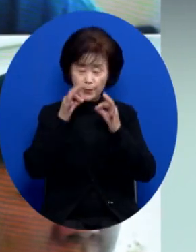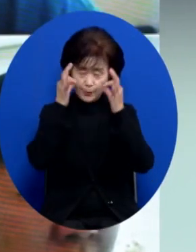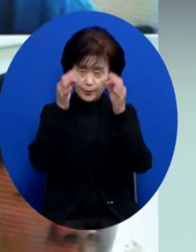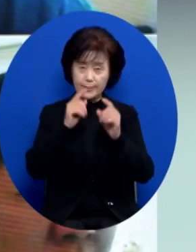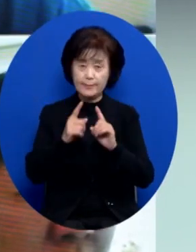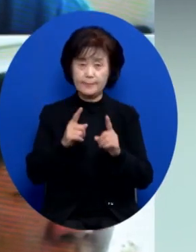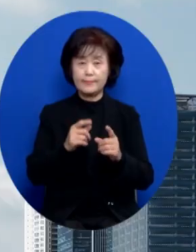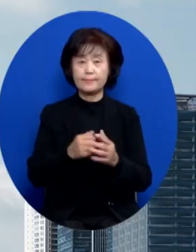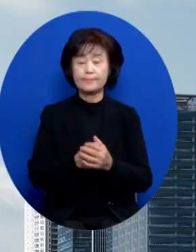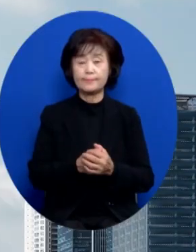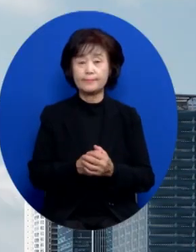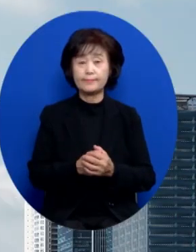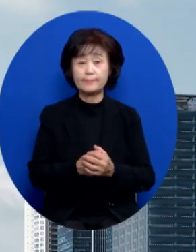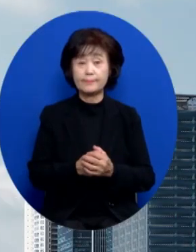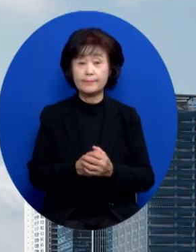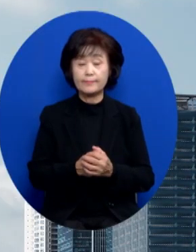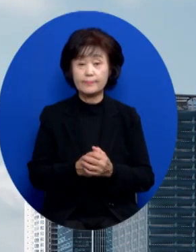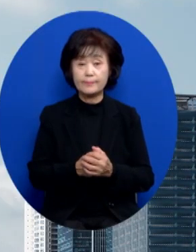전했습니다.